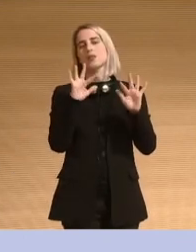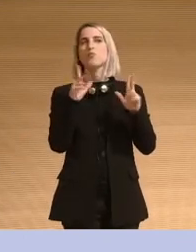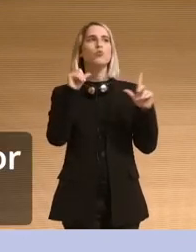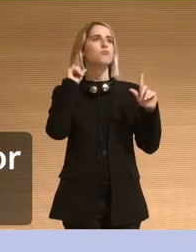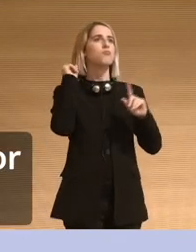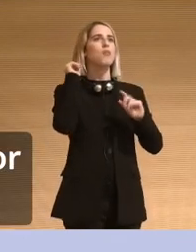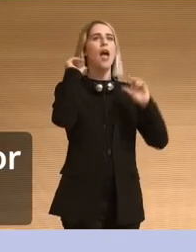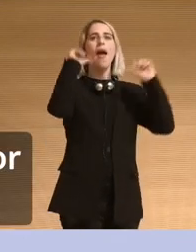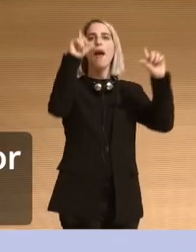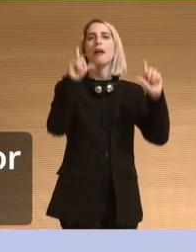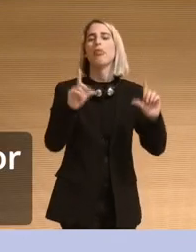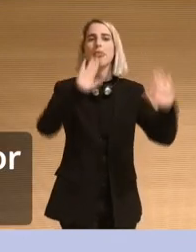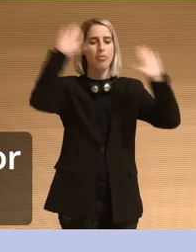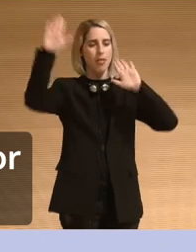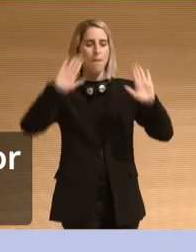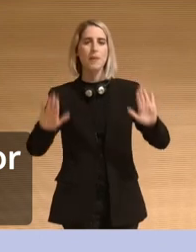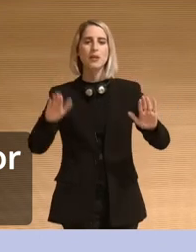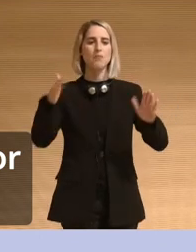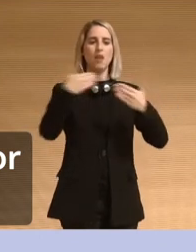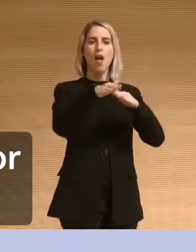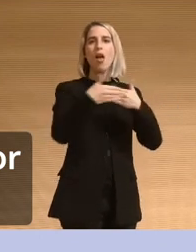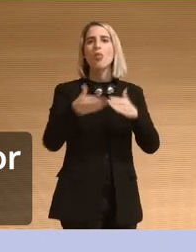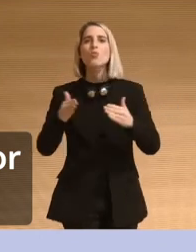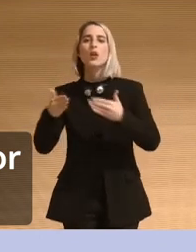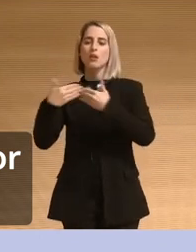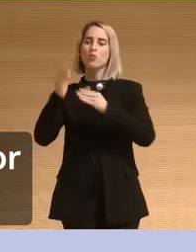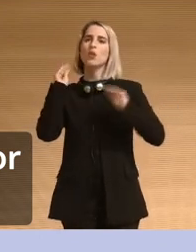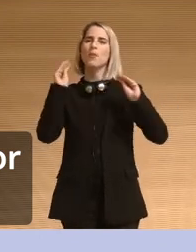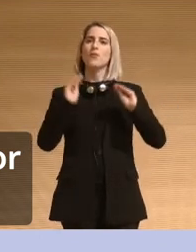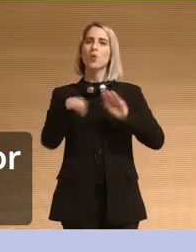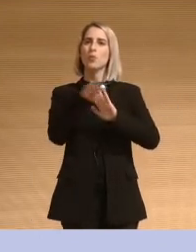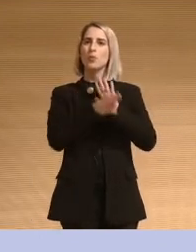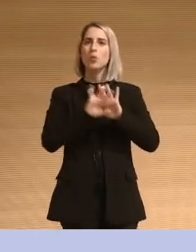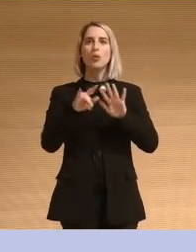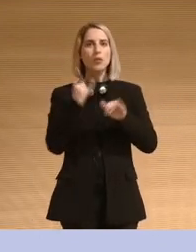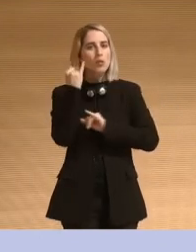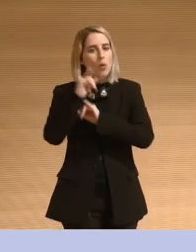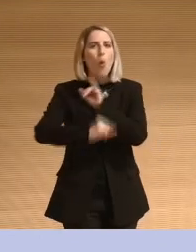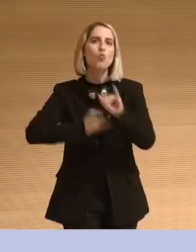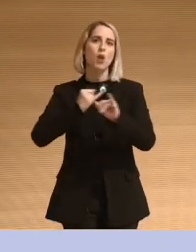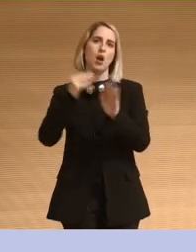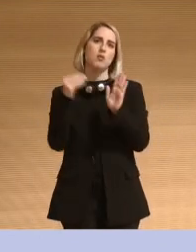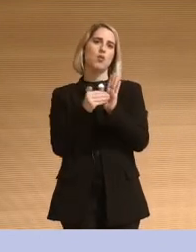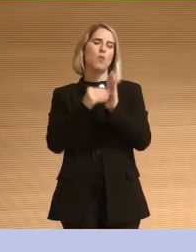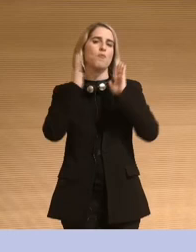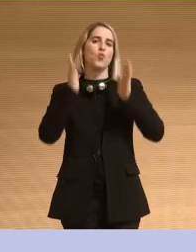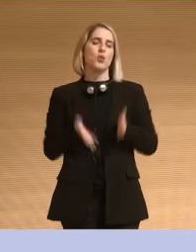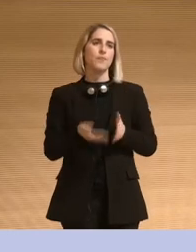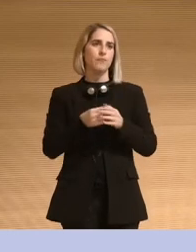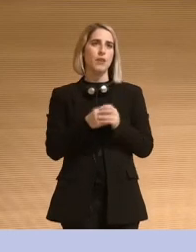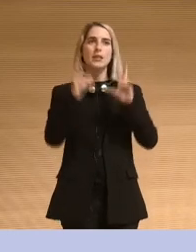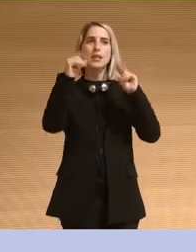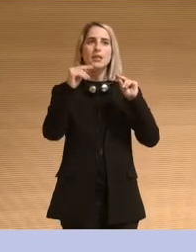στις αίθουσες, είτε μέσα στις αίθουσες των εκπαιδευτικών προγραμμάτων ή ακόμα και online. Συζητήσεις στο πλαίσιο